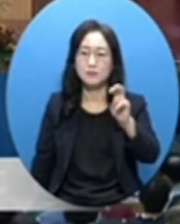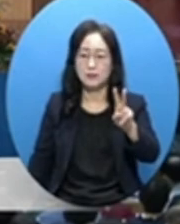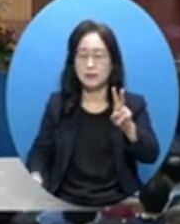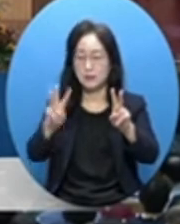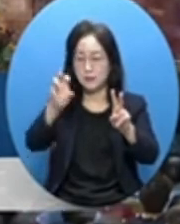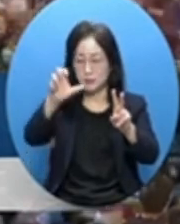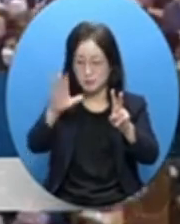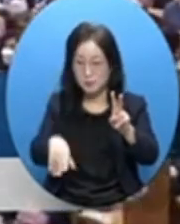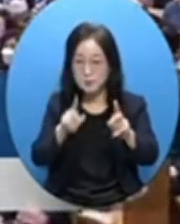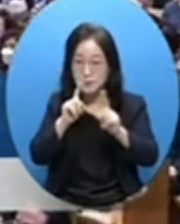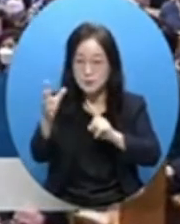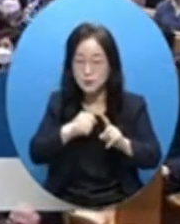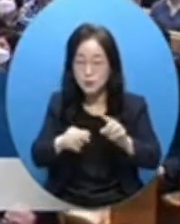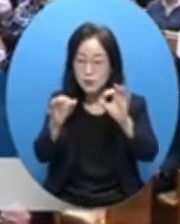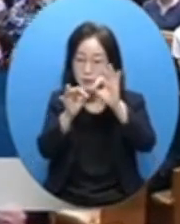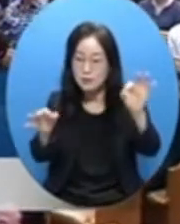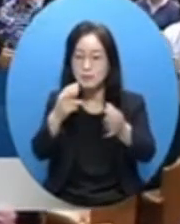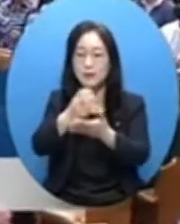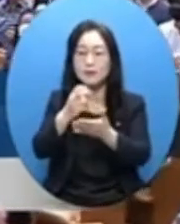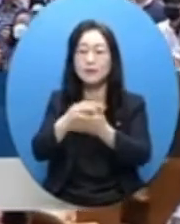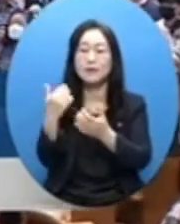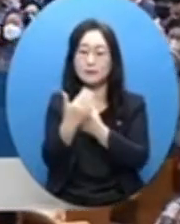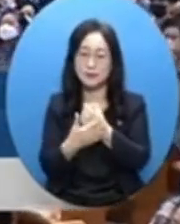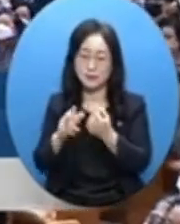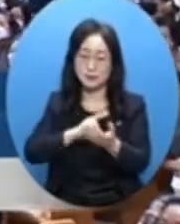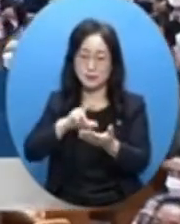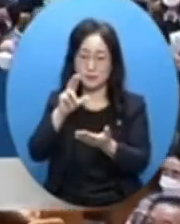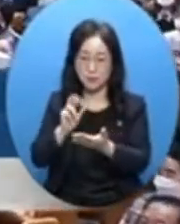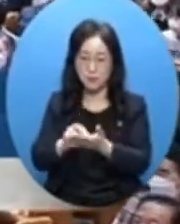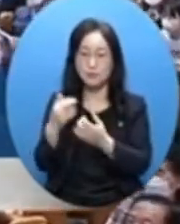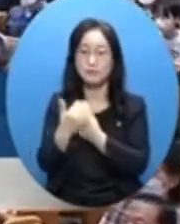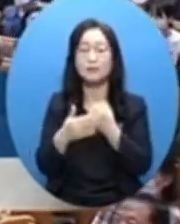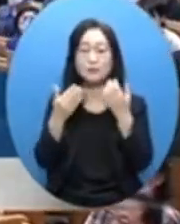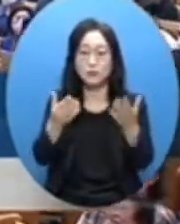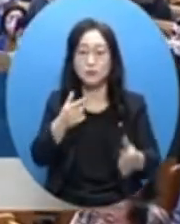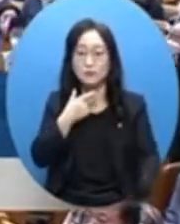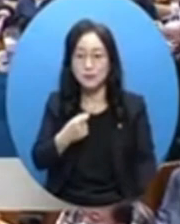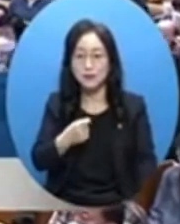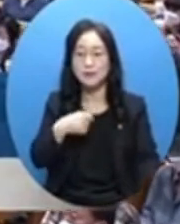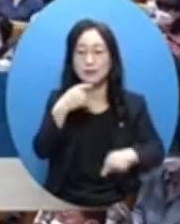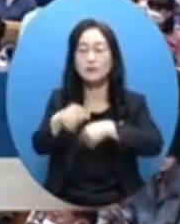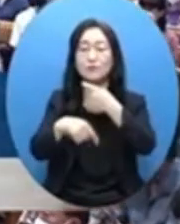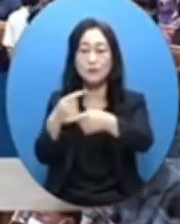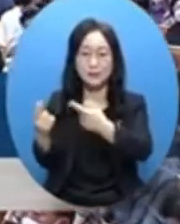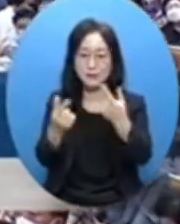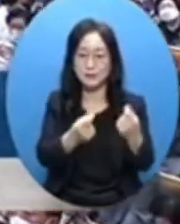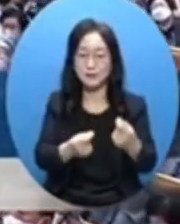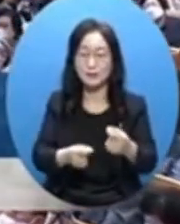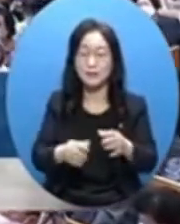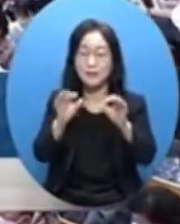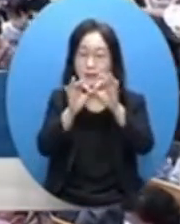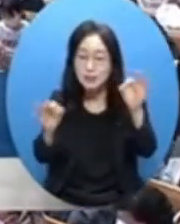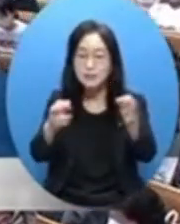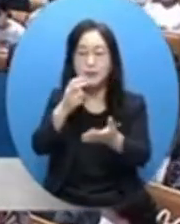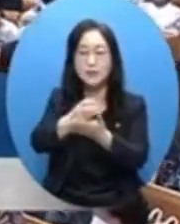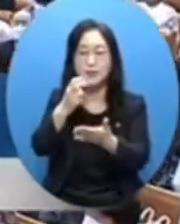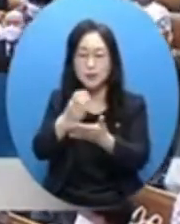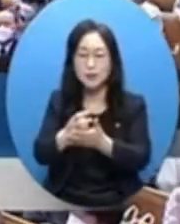말씀 가지고 십계명의 은혜, 이 같은 제목으로 말씀의 은혜를 나누기 원합니다. 한번 따라해 주시기 바랍니다. 십계명의 은혜,